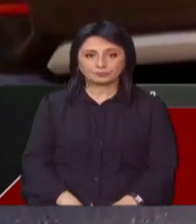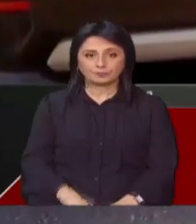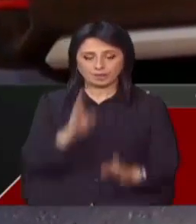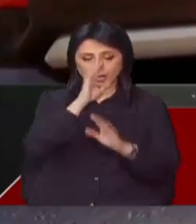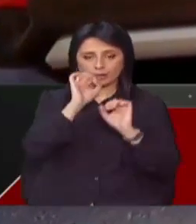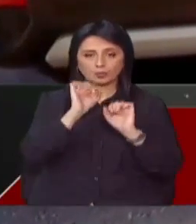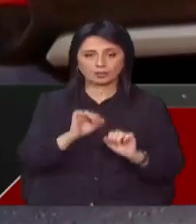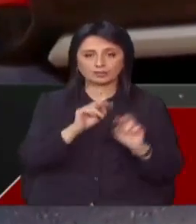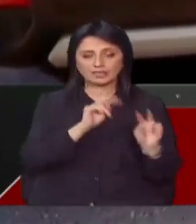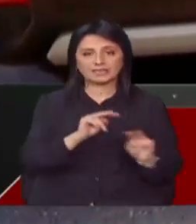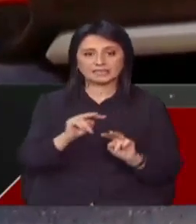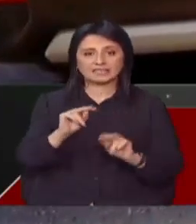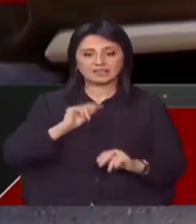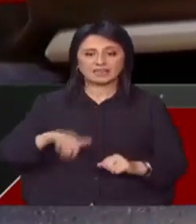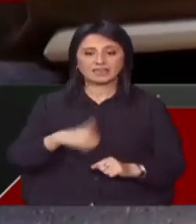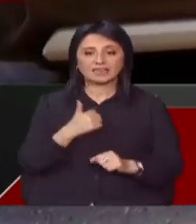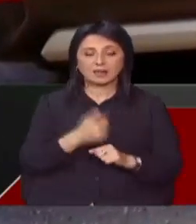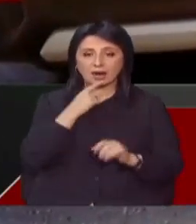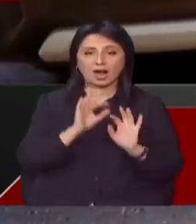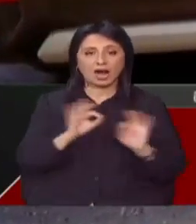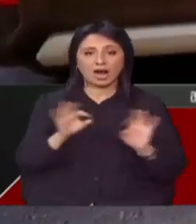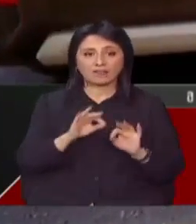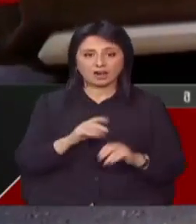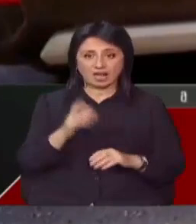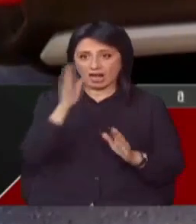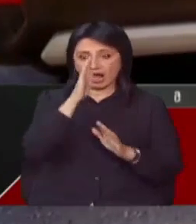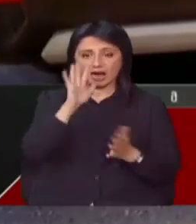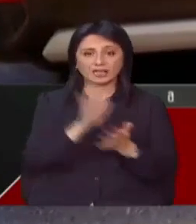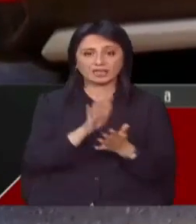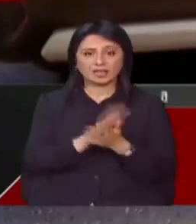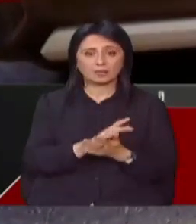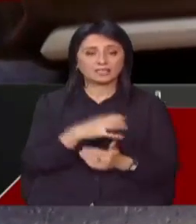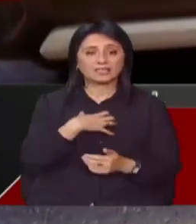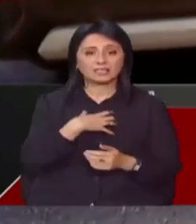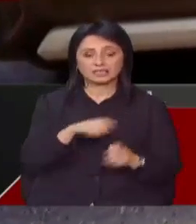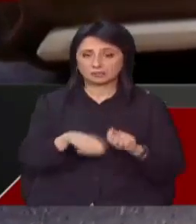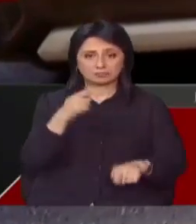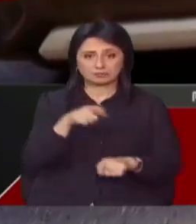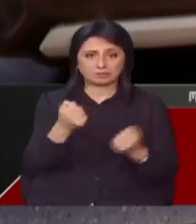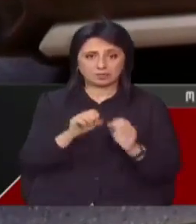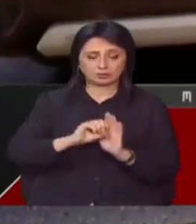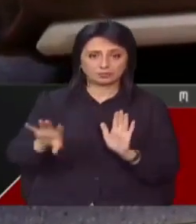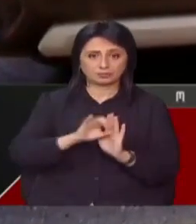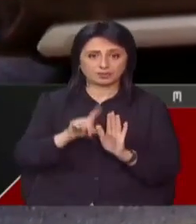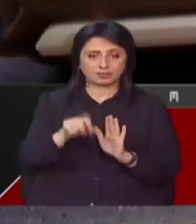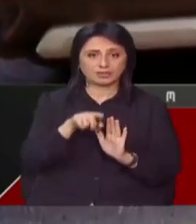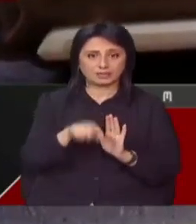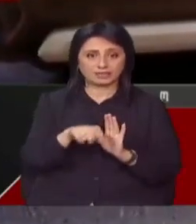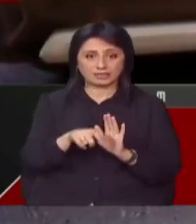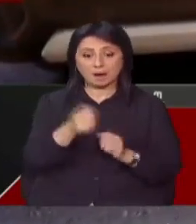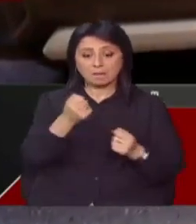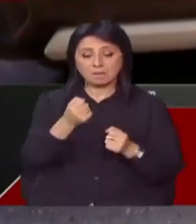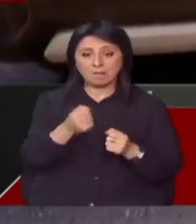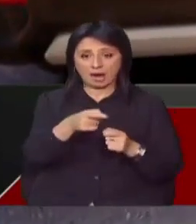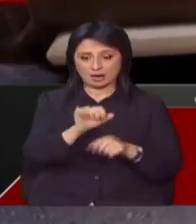გარემოს დაცვის ზედამხედველობის დეპარტამენტში აცხადებენ, რომ ჰარის დაბინძურების ერთ-ერთი ძირითადი წყარო სწორედ ავტომობილებია. სწორედ ეს რეგულაცია,